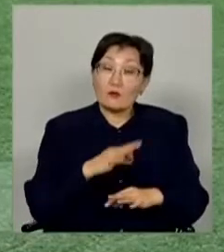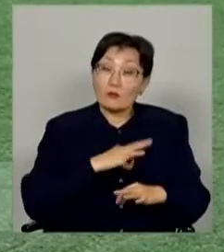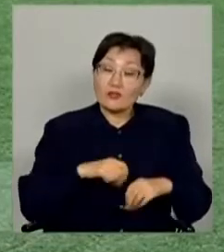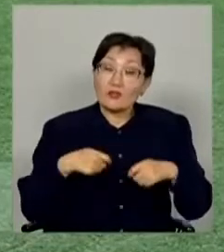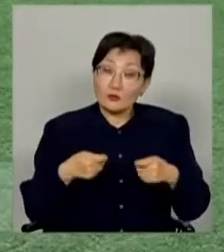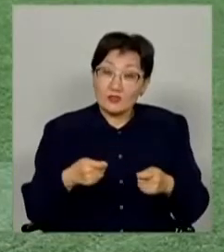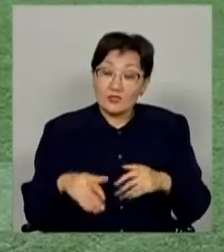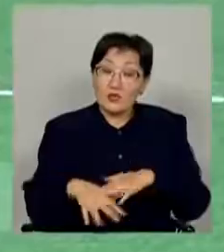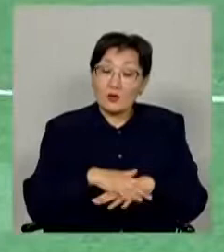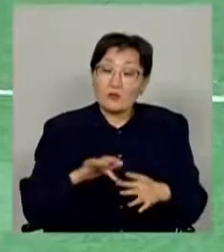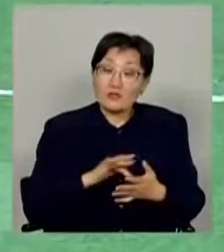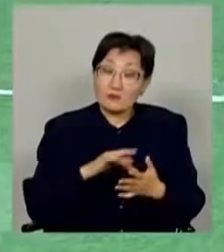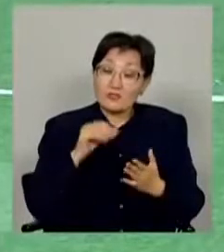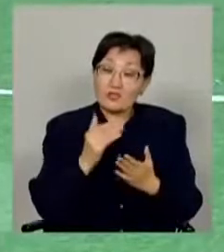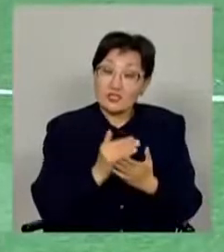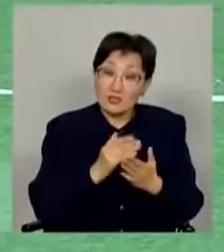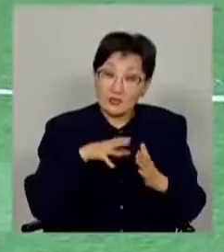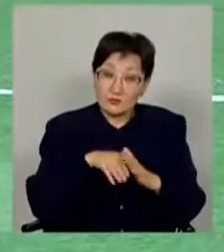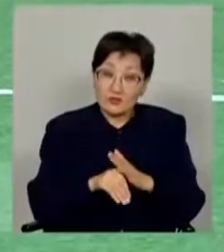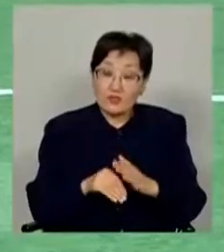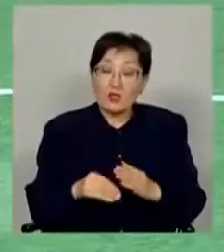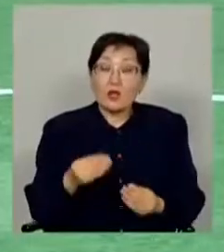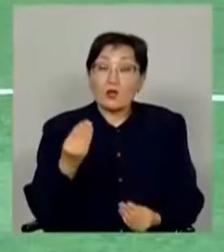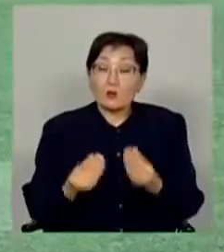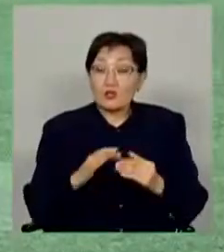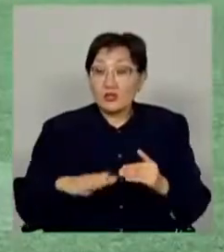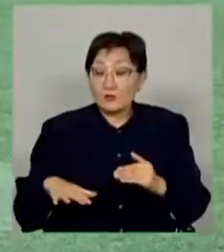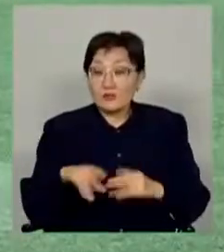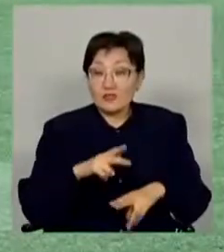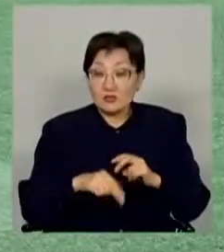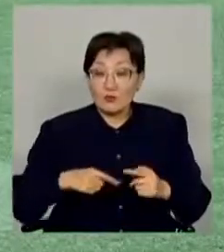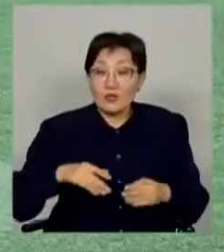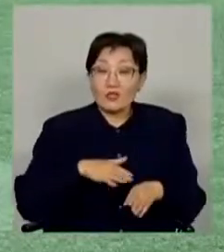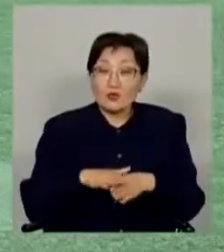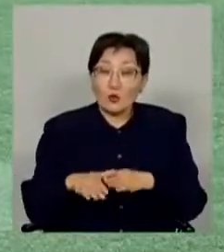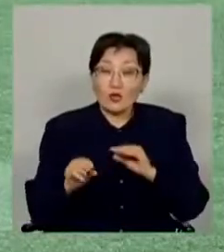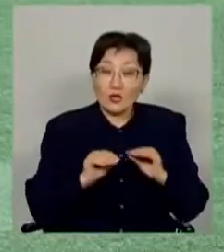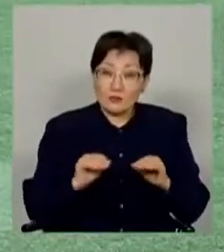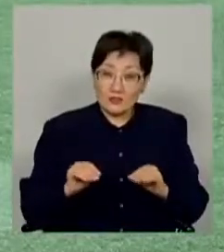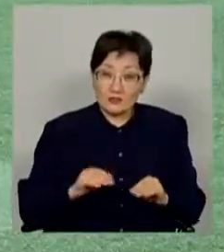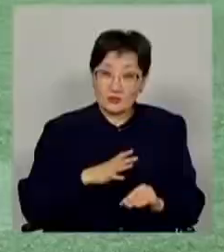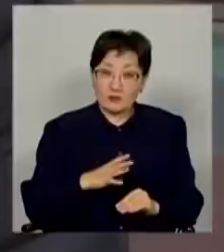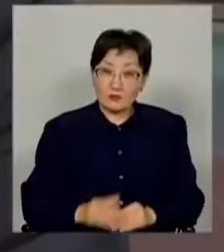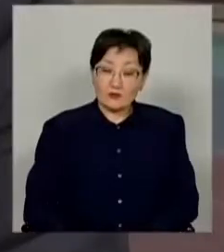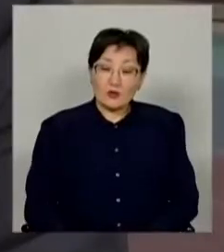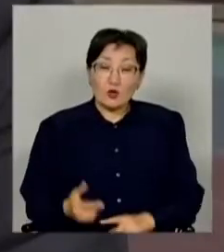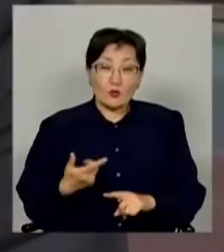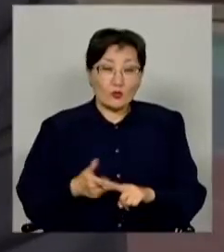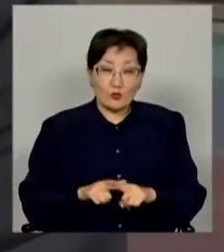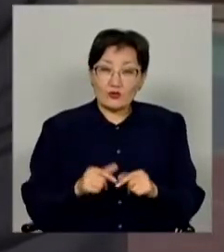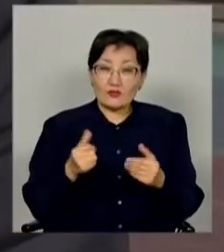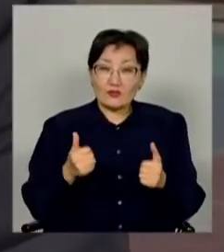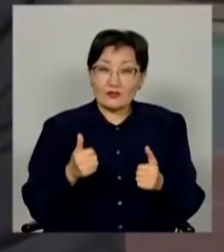тұр. Халық қатысатын бюджет бағдарламасы аясында ойын алаңдары салынып, айнала толық абаттандырылды. Жақсы салынған көрініп